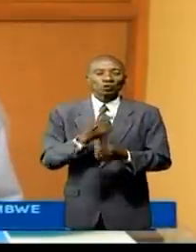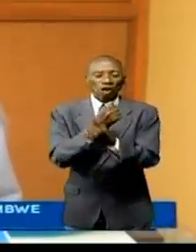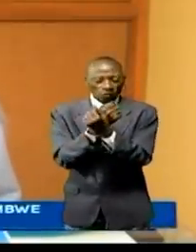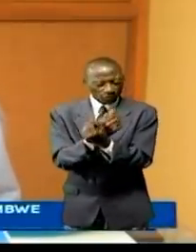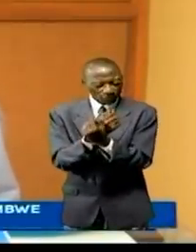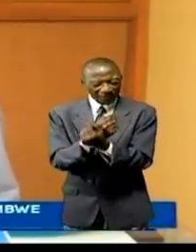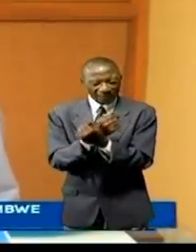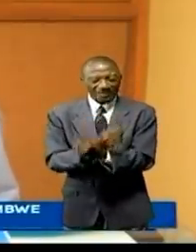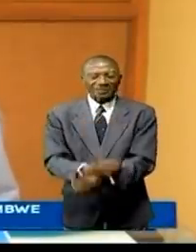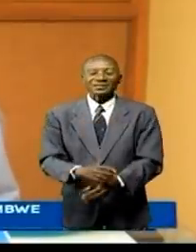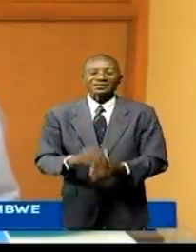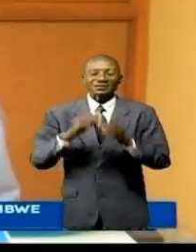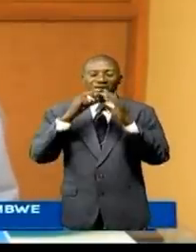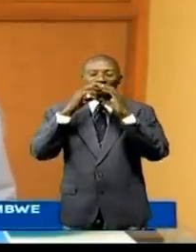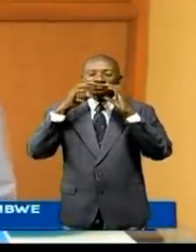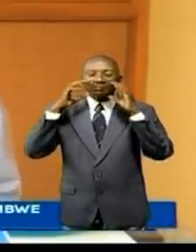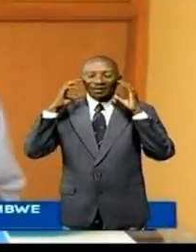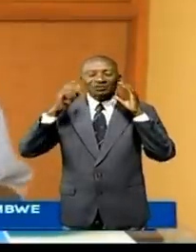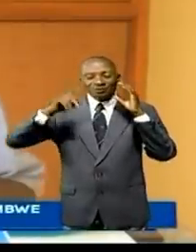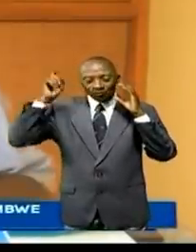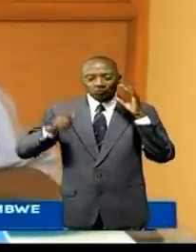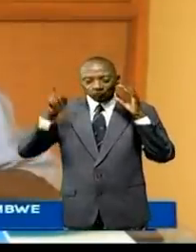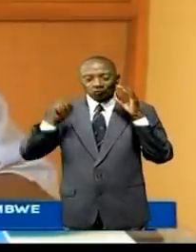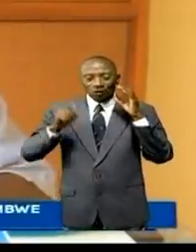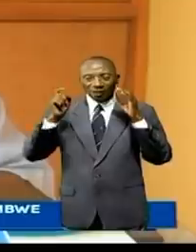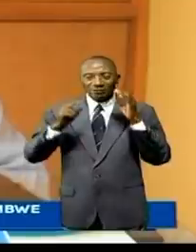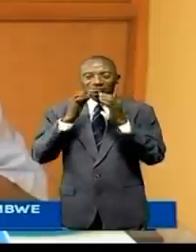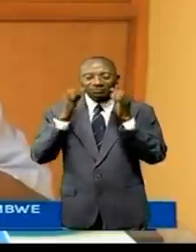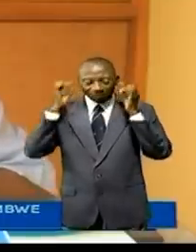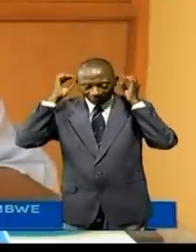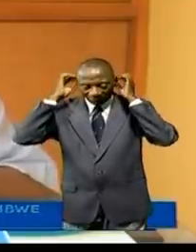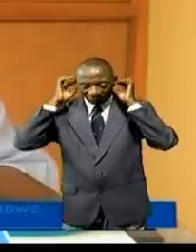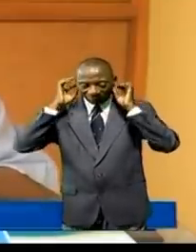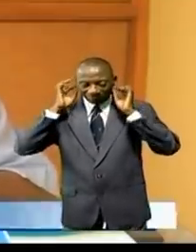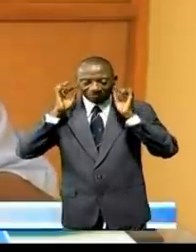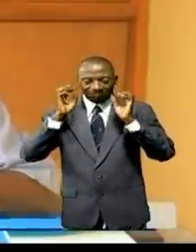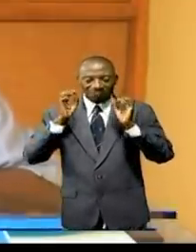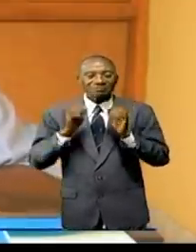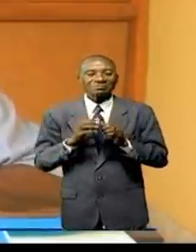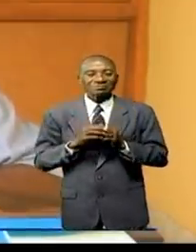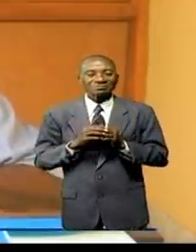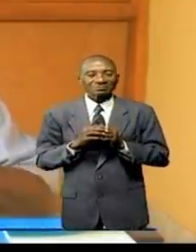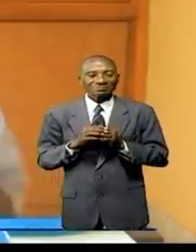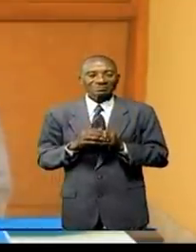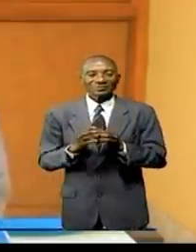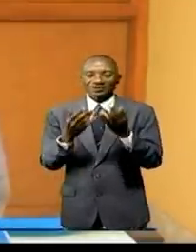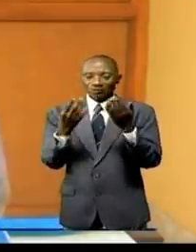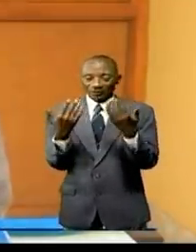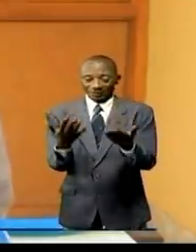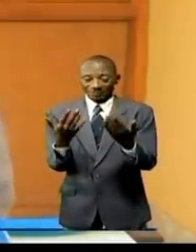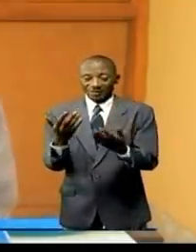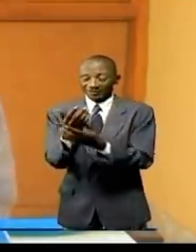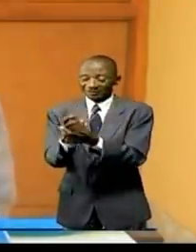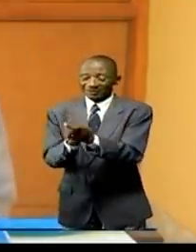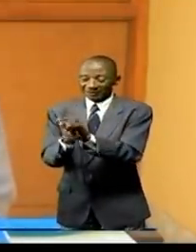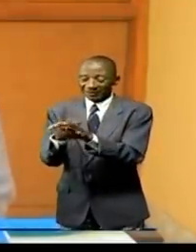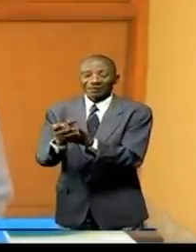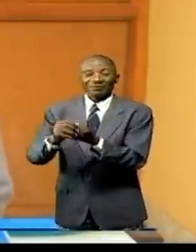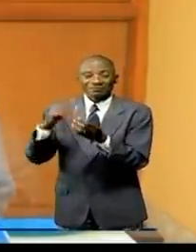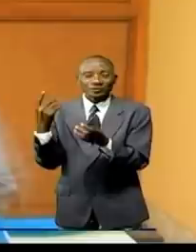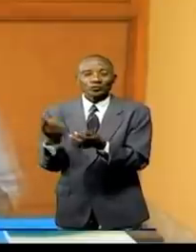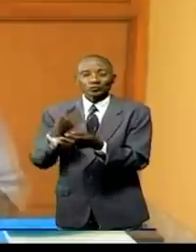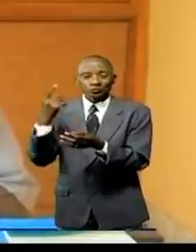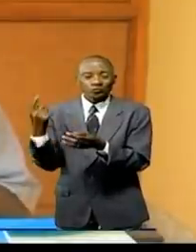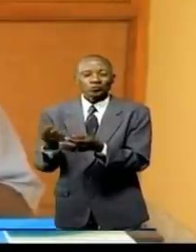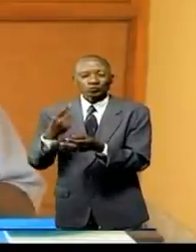obligatoire de masques et nous laver les mains régulièrement,